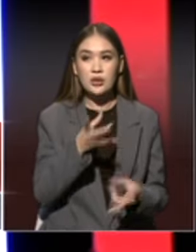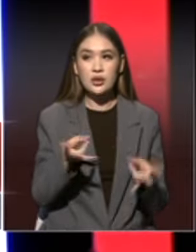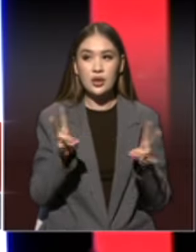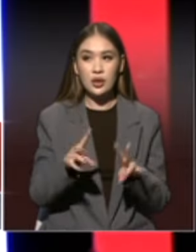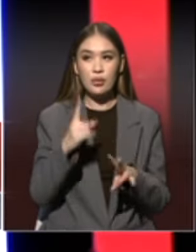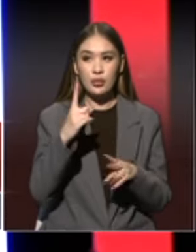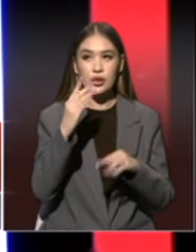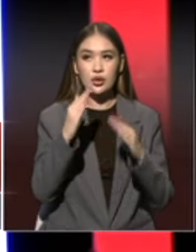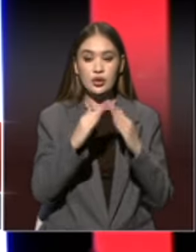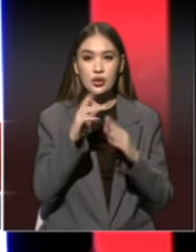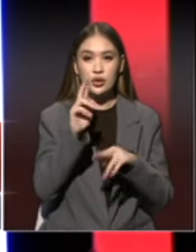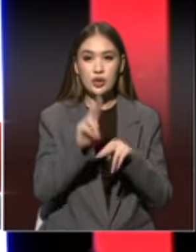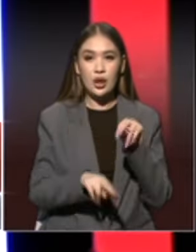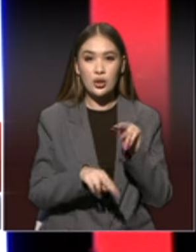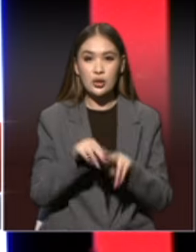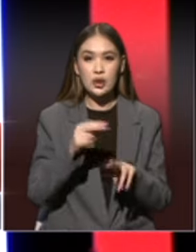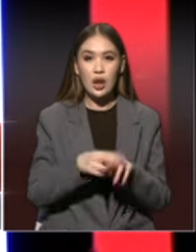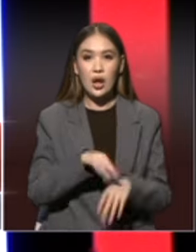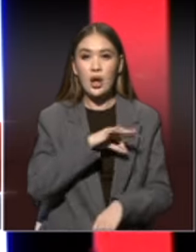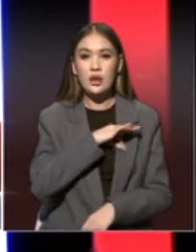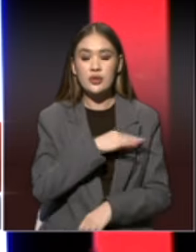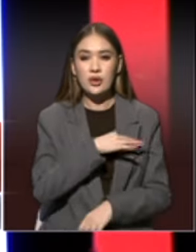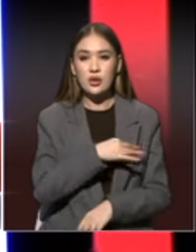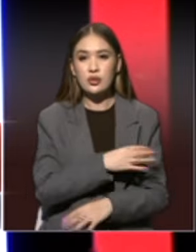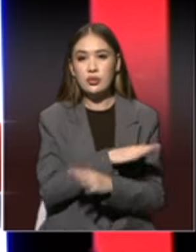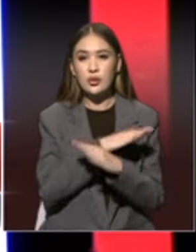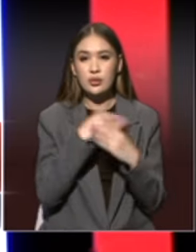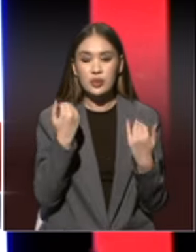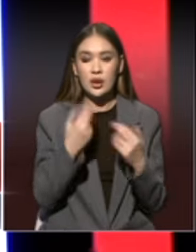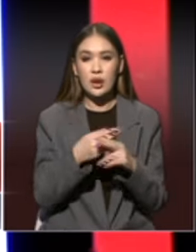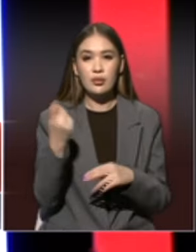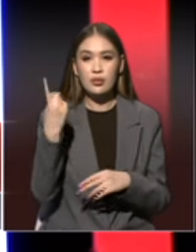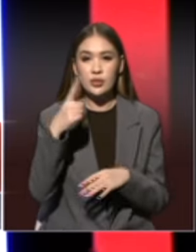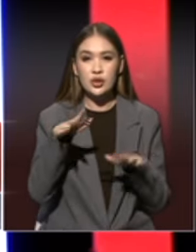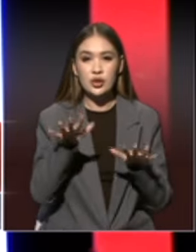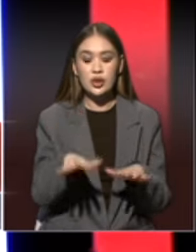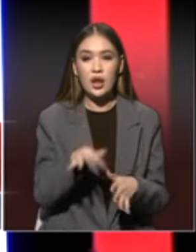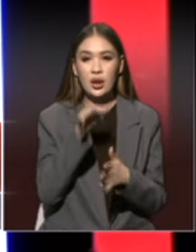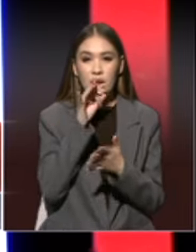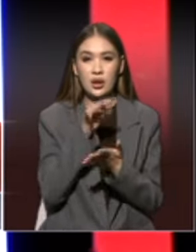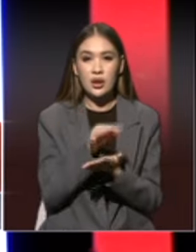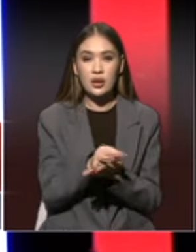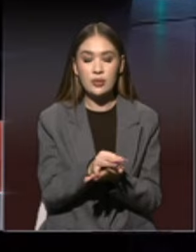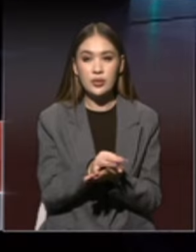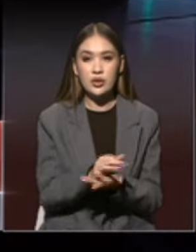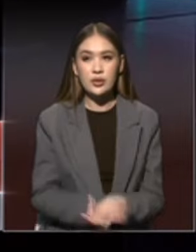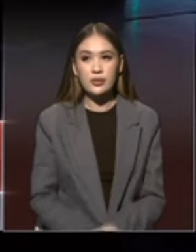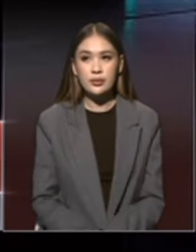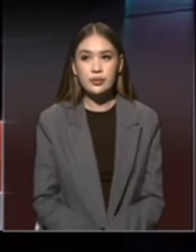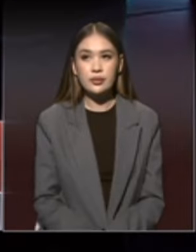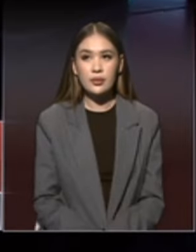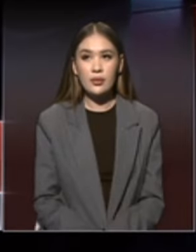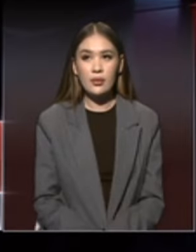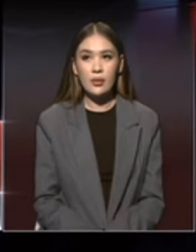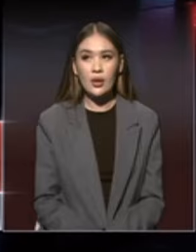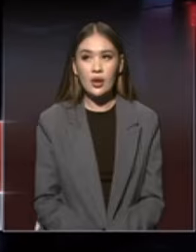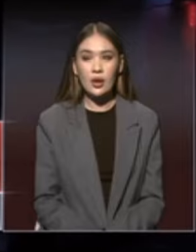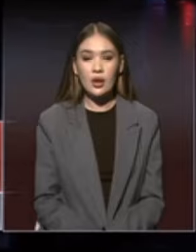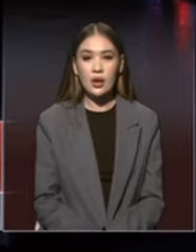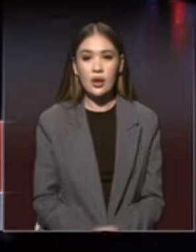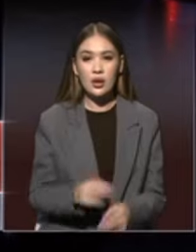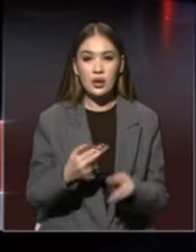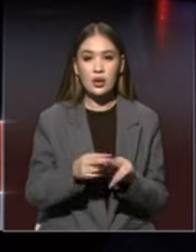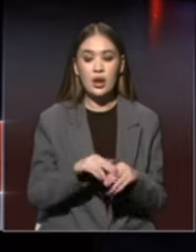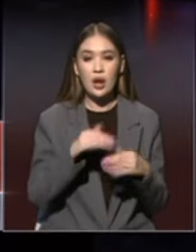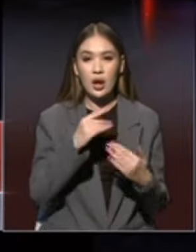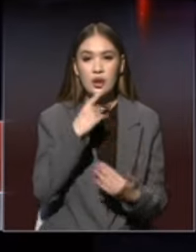салу үшін өздеріңіз мен үкіметтің адвокаты болғым келмейді, бірақ бірінші айтатынымыз мынау Қанат Алдабергенұлы